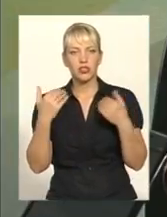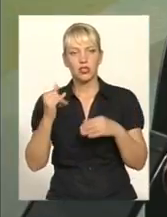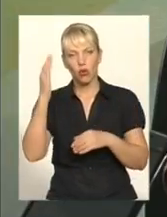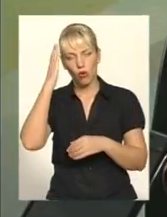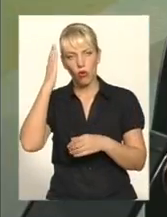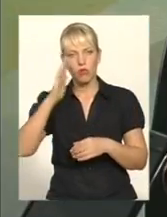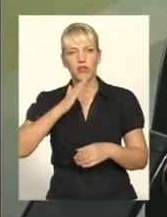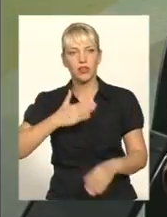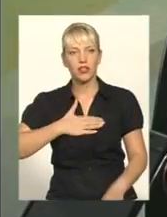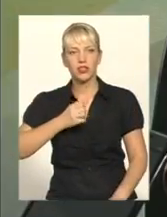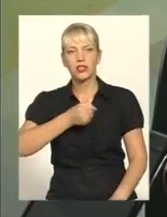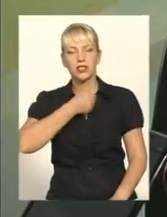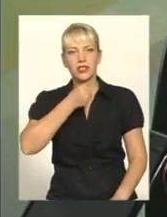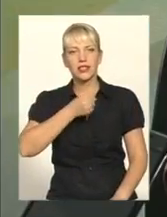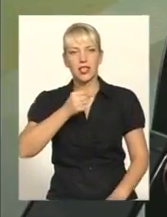наших старшокласників.